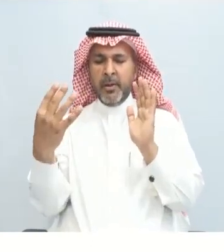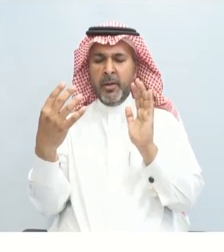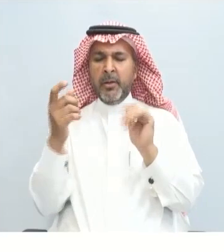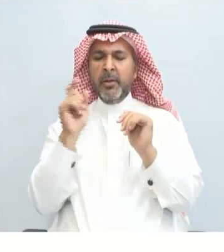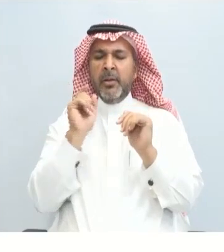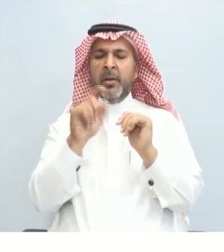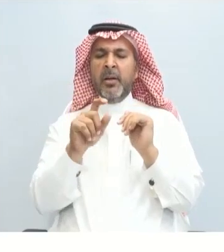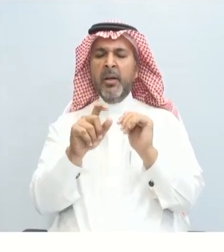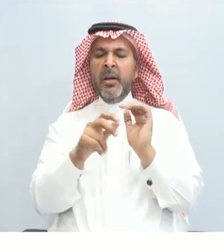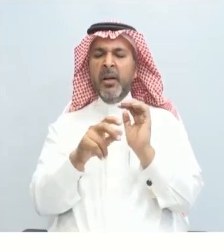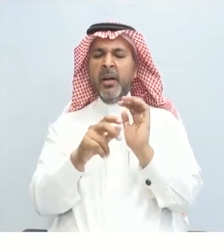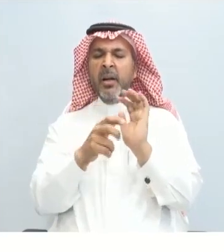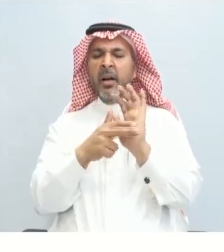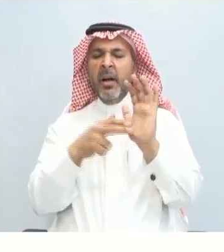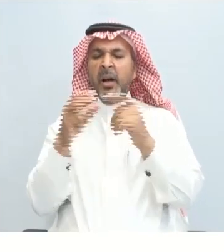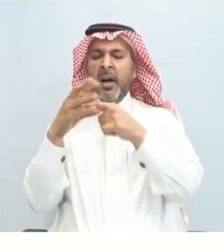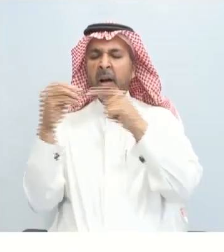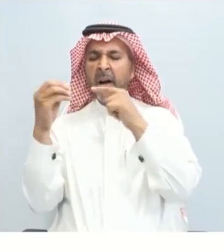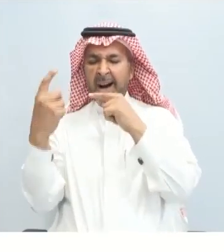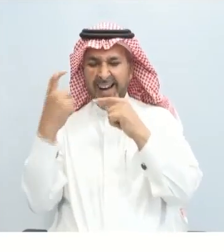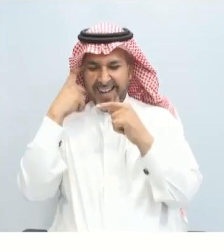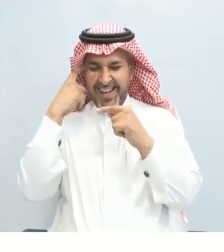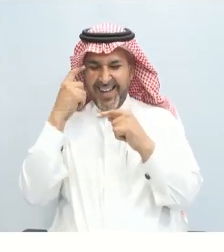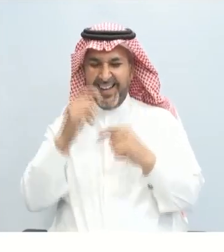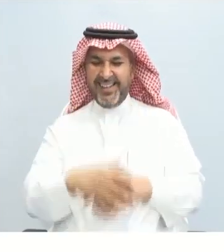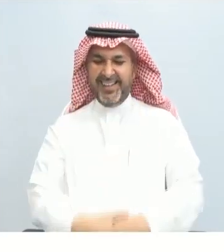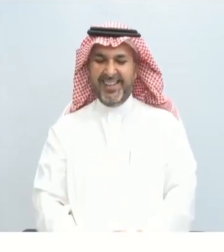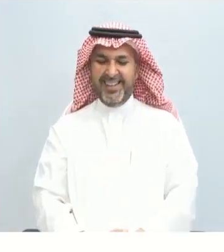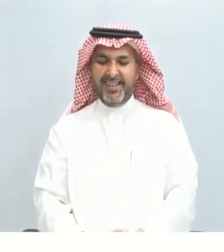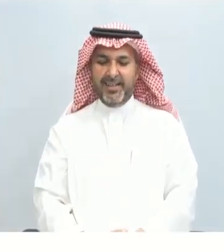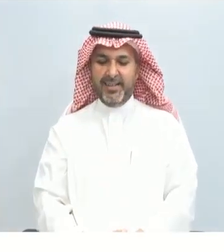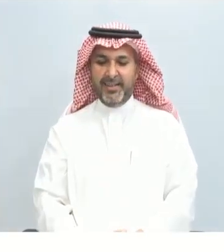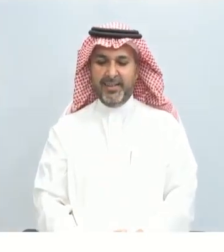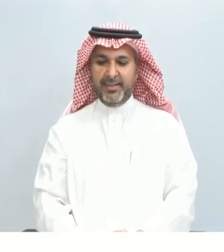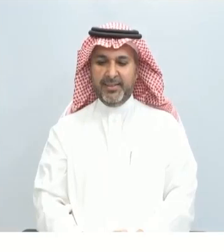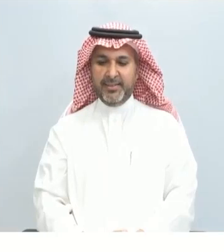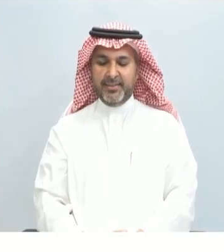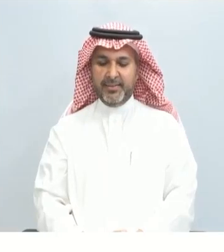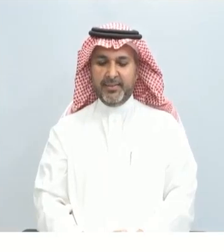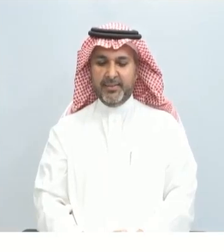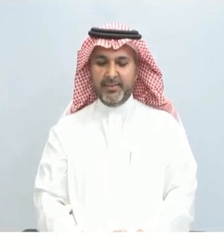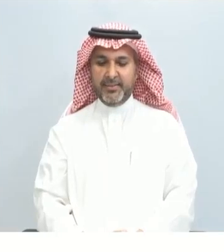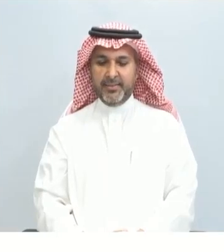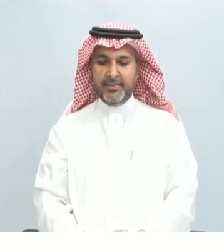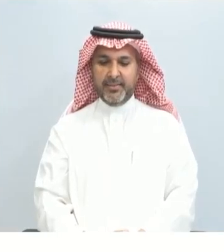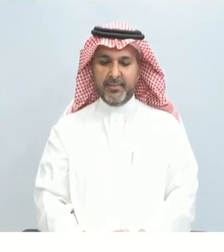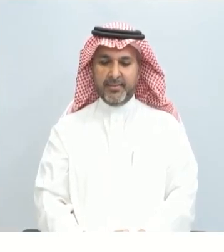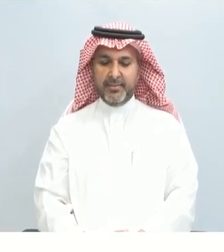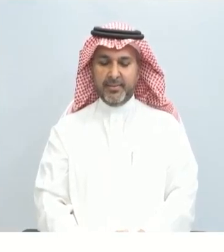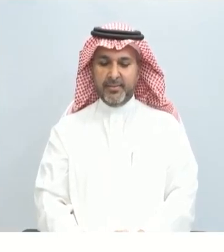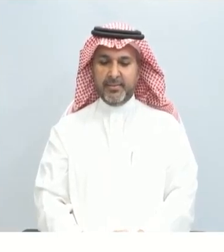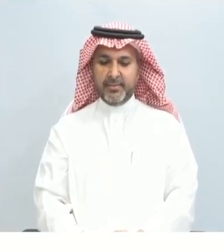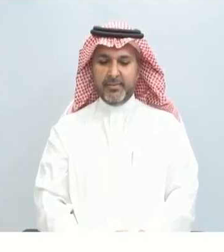موجب ا او الاكس زائدا واحد يساوي صفر وبالتالي راح تكون الاكس تساوي